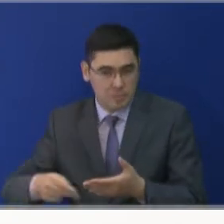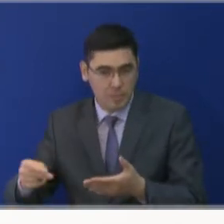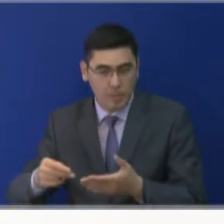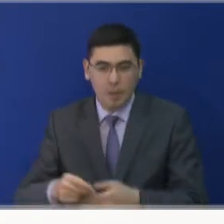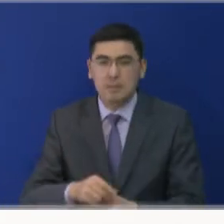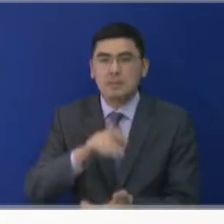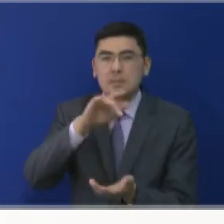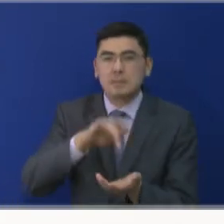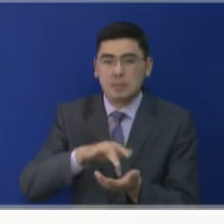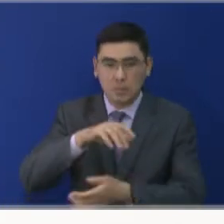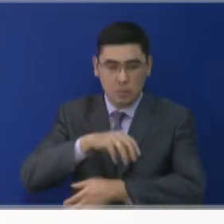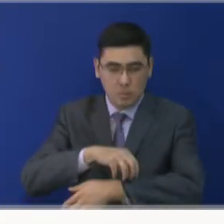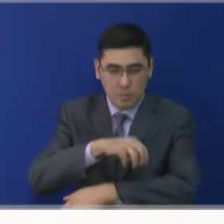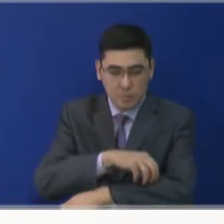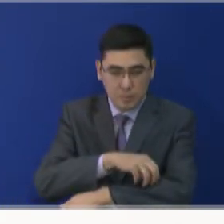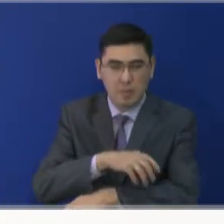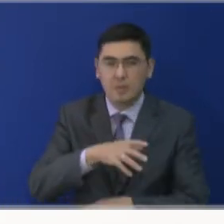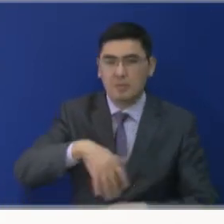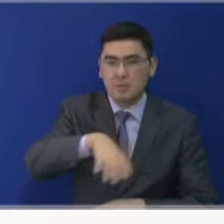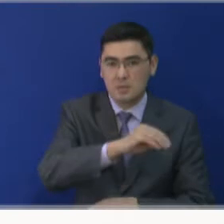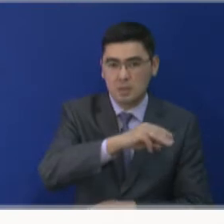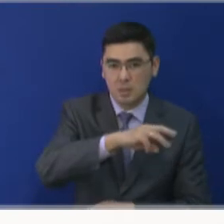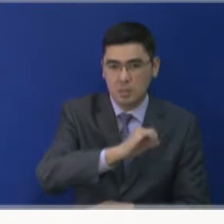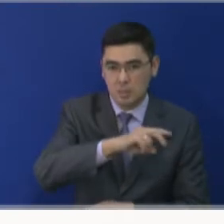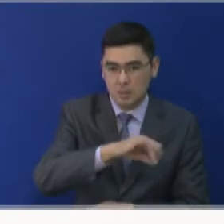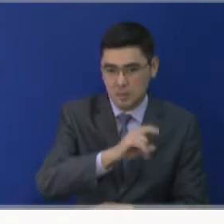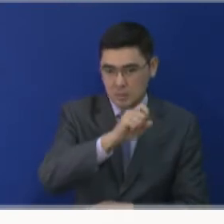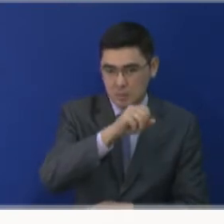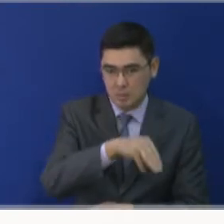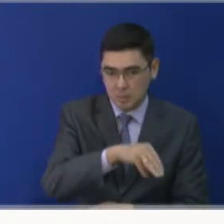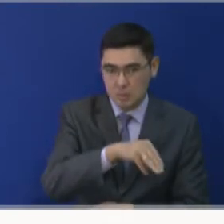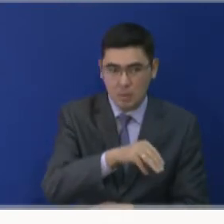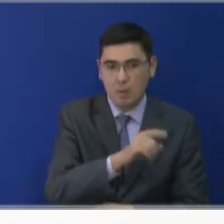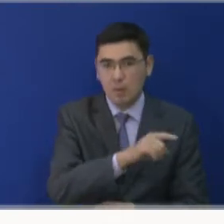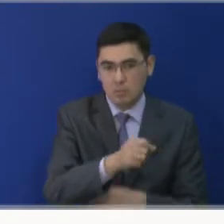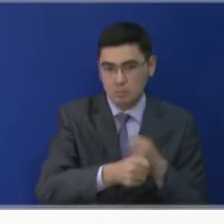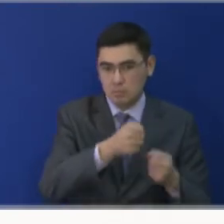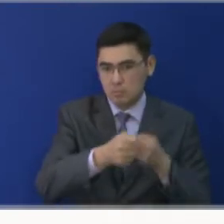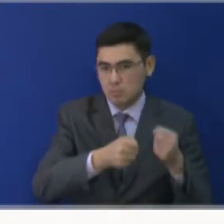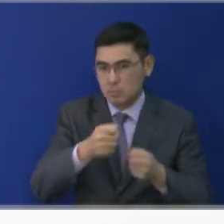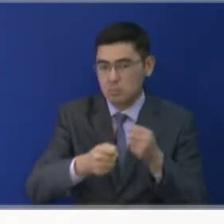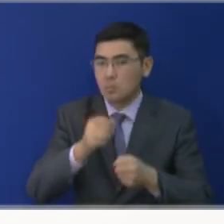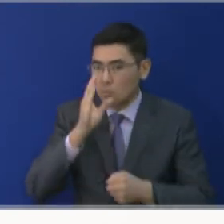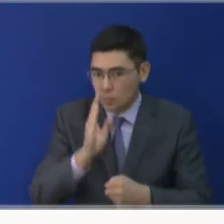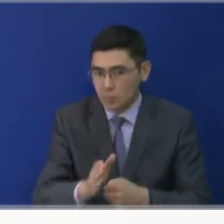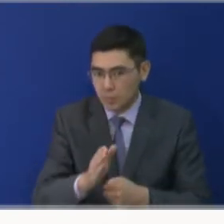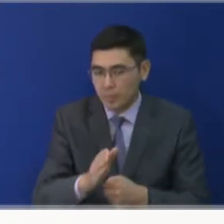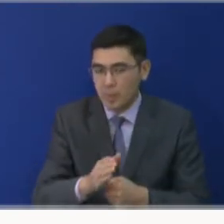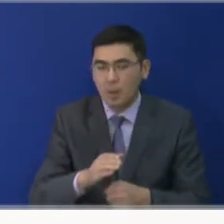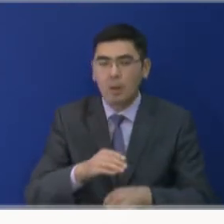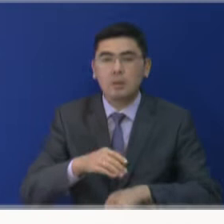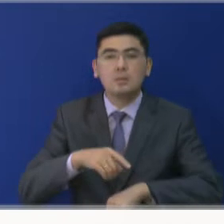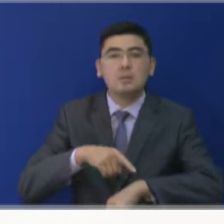комиссиясының қаулысымен барлық деңгейдегі мәслихат депутаттарының сайлауы тағайындалады. Алдағы сайлау конституциялық мерзімге сәйкес